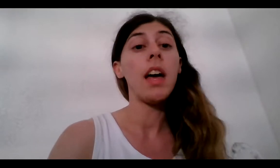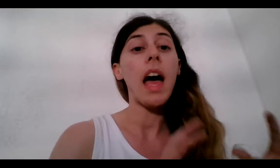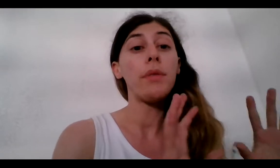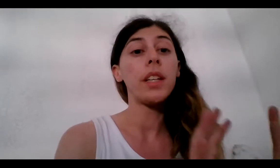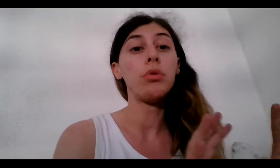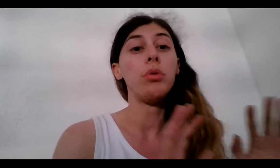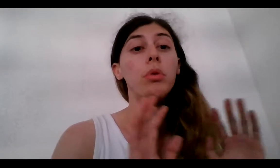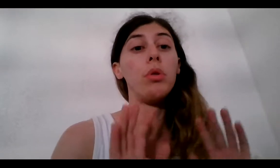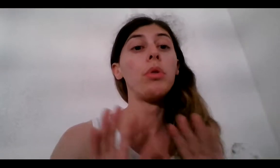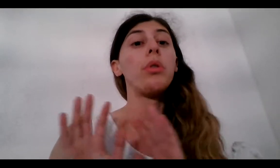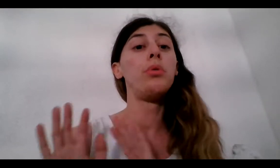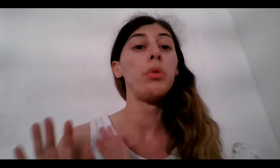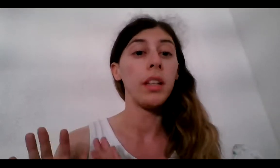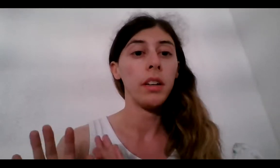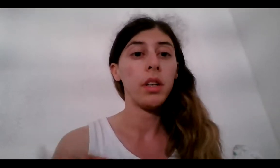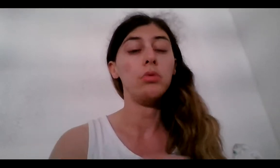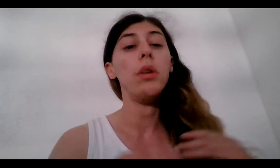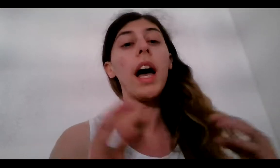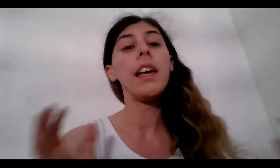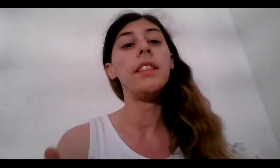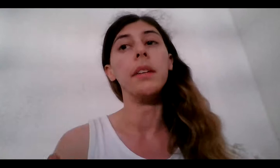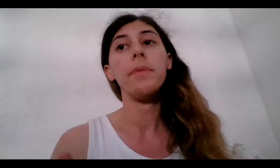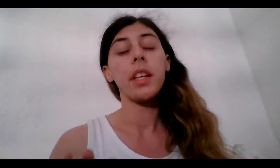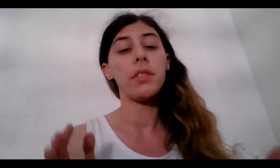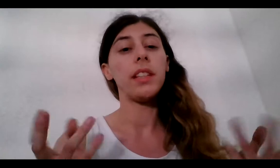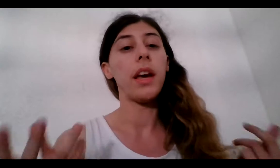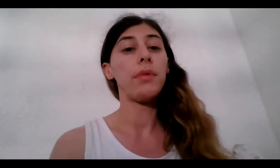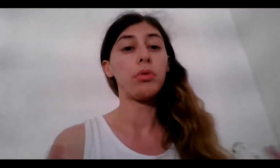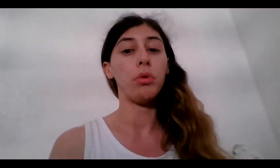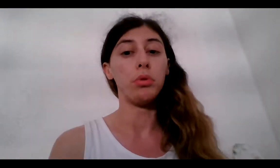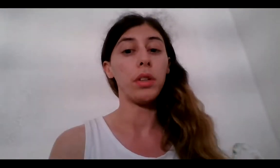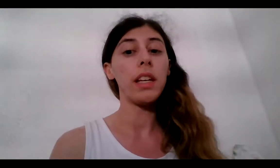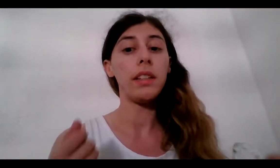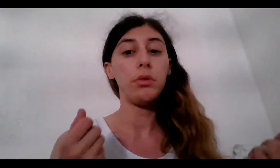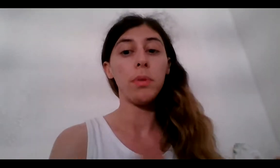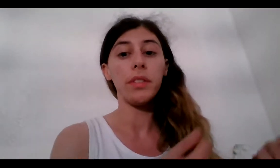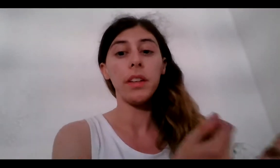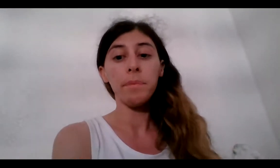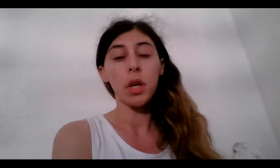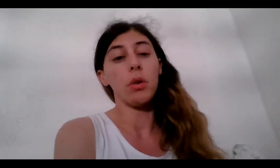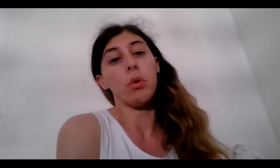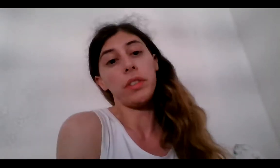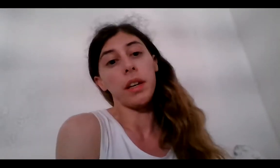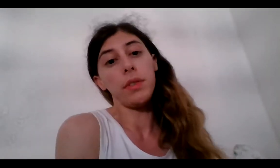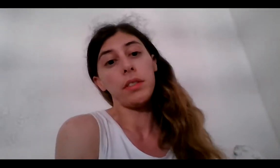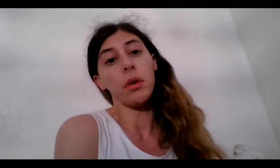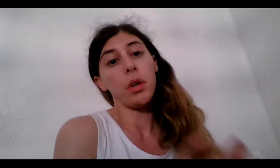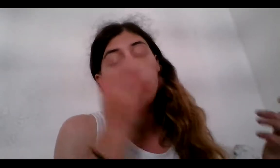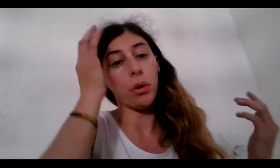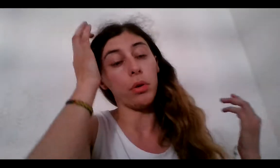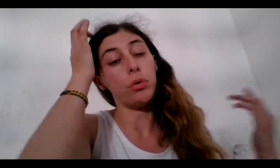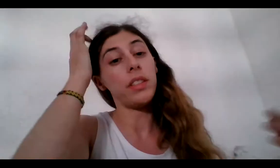s'appelle affection longue durée ou ALD. Cette affection longue durée, elle est demandée au